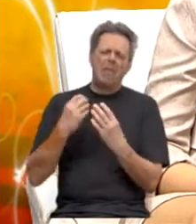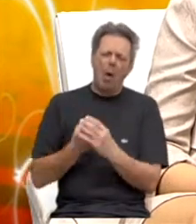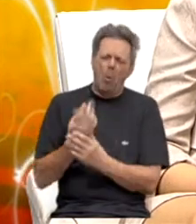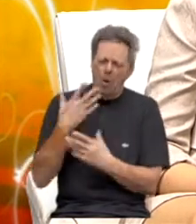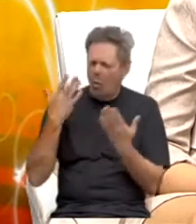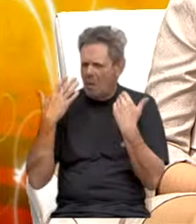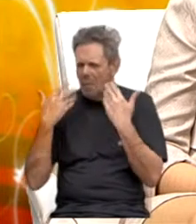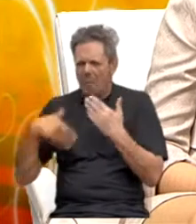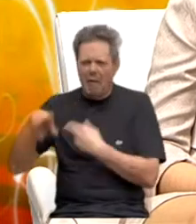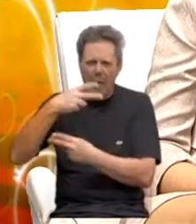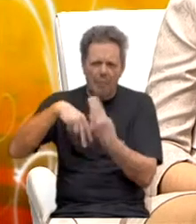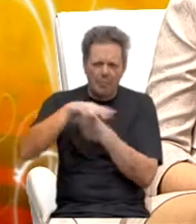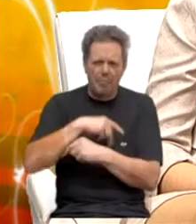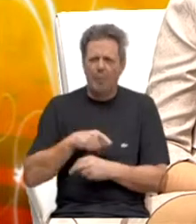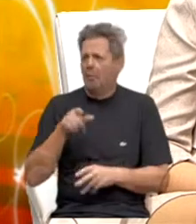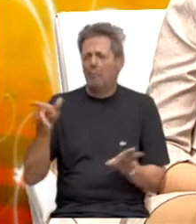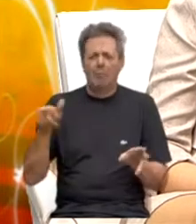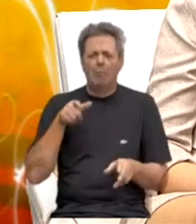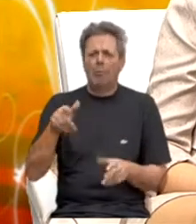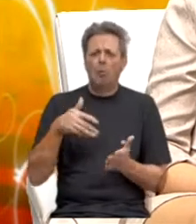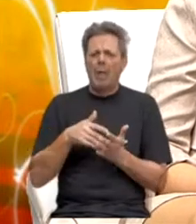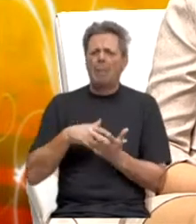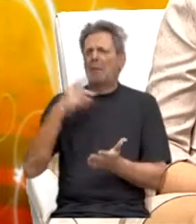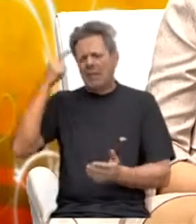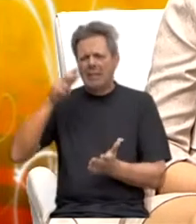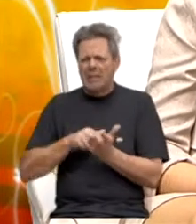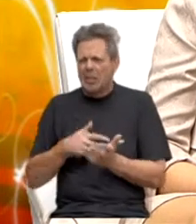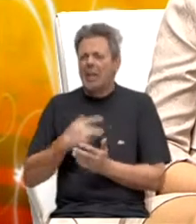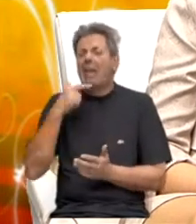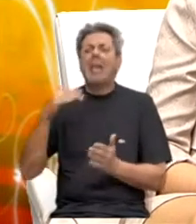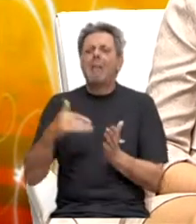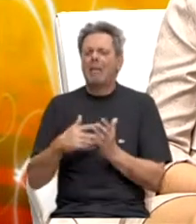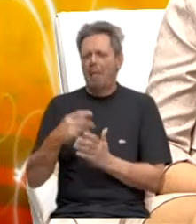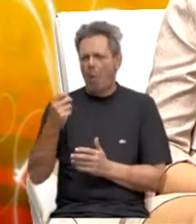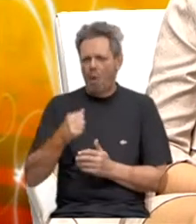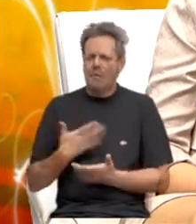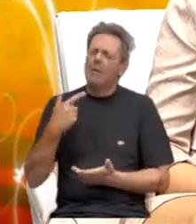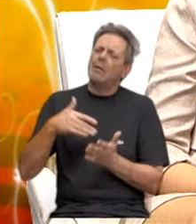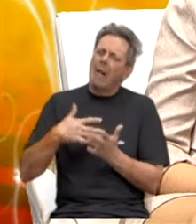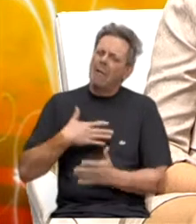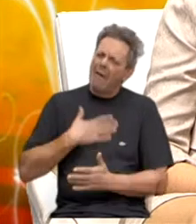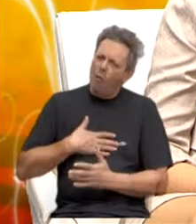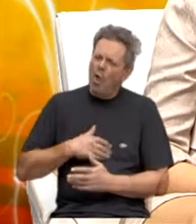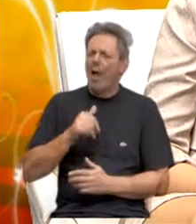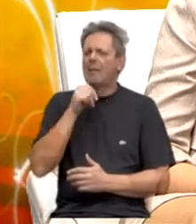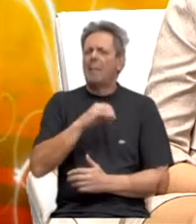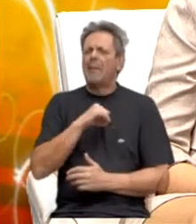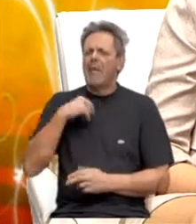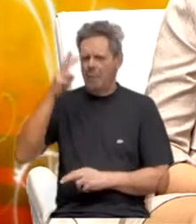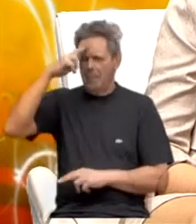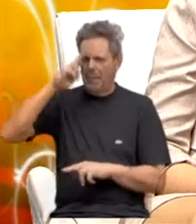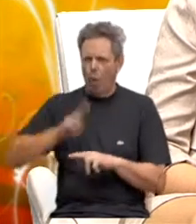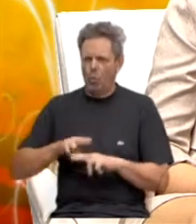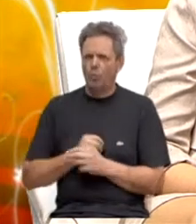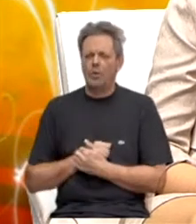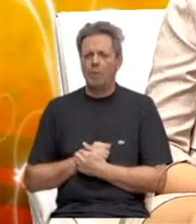idealno. I a to, za to ne treba novac. Tako, ne treba novac, samo treba volja. Samo volja, očreći odluka. Tako je. Jer kad